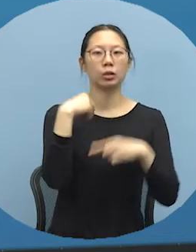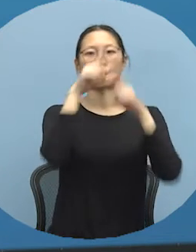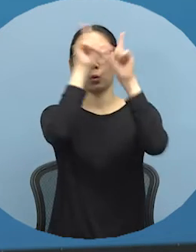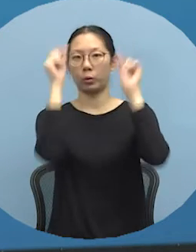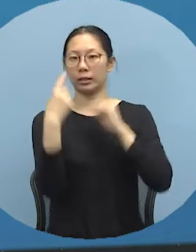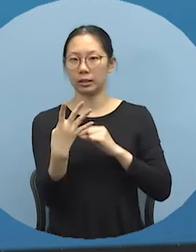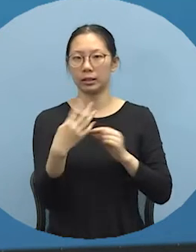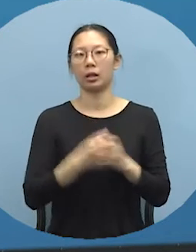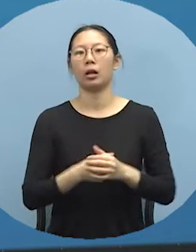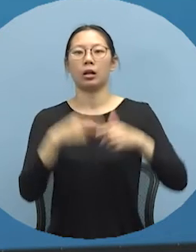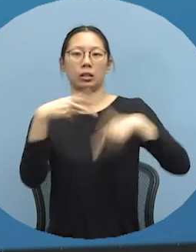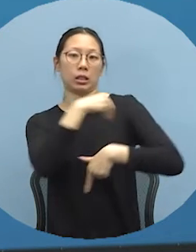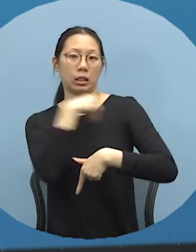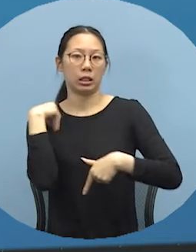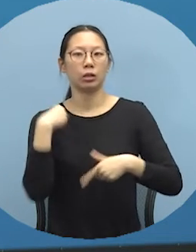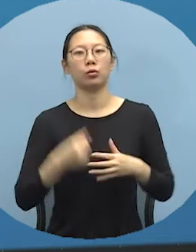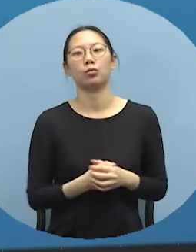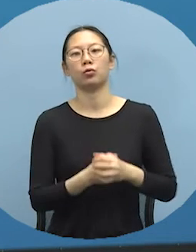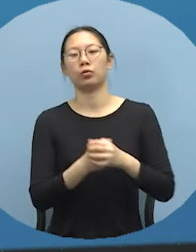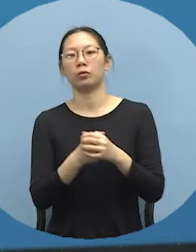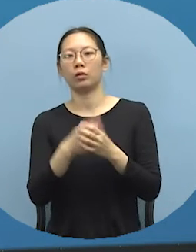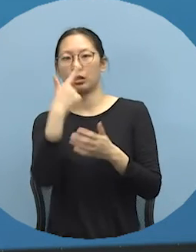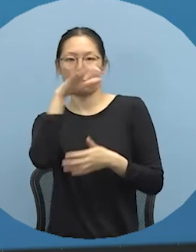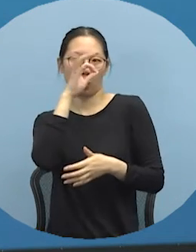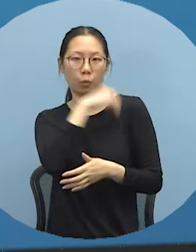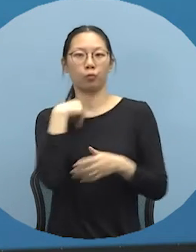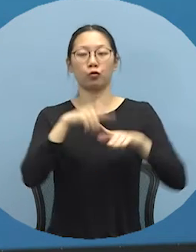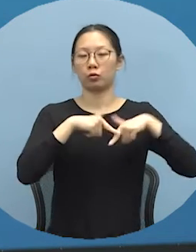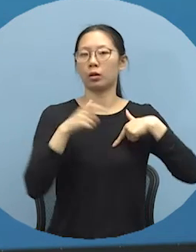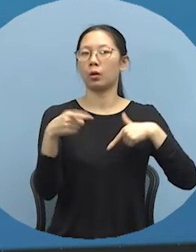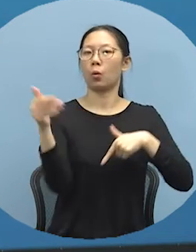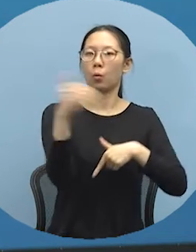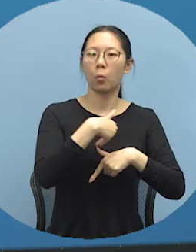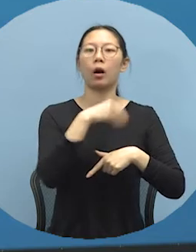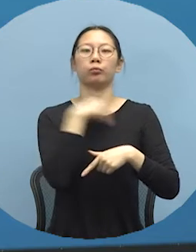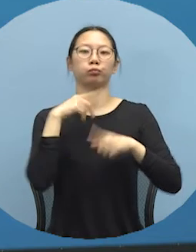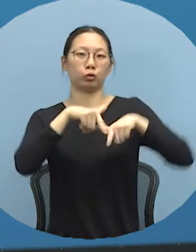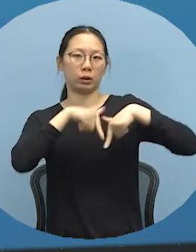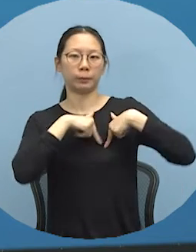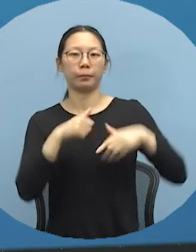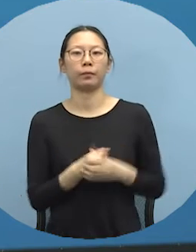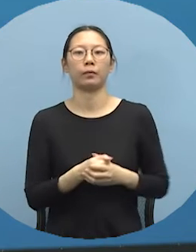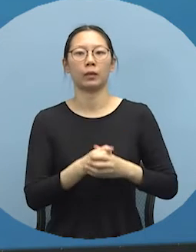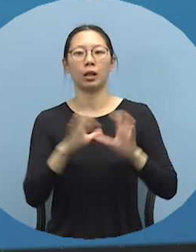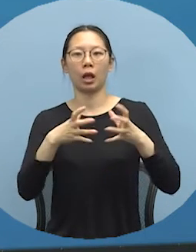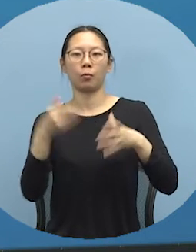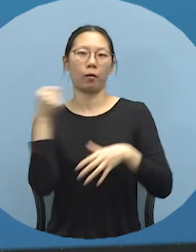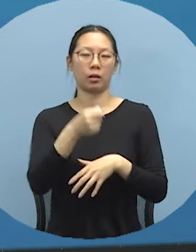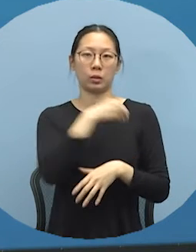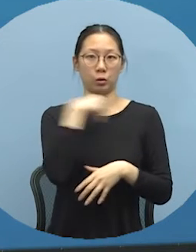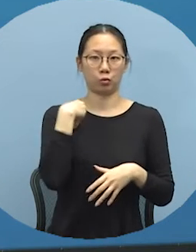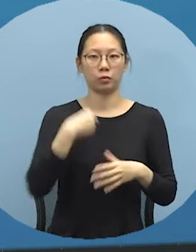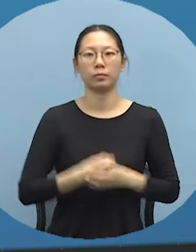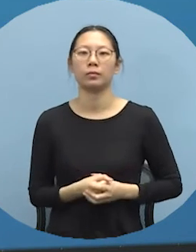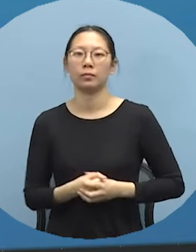啦。4名護士分別在仁濟醫院、柏立基普通科門診、九龍灣健康中心普通科門診和亞麗士何妙玲喇